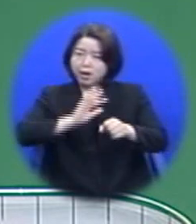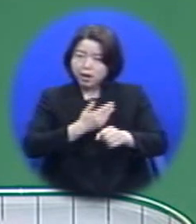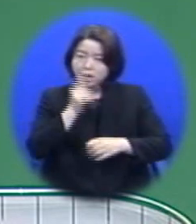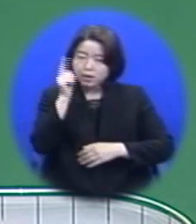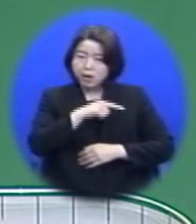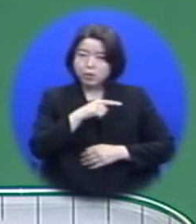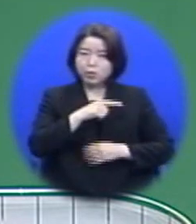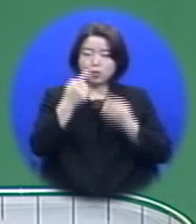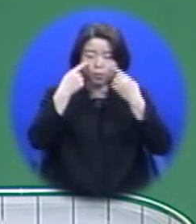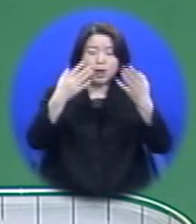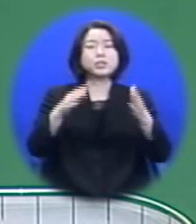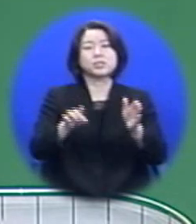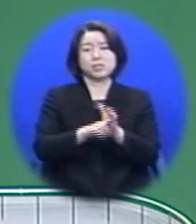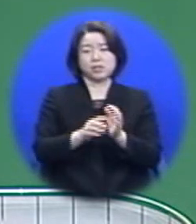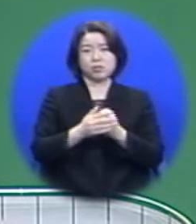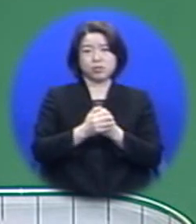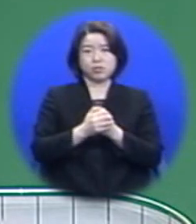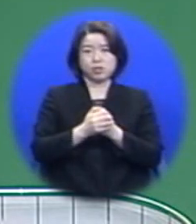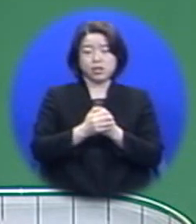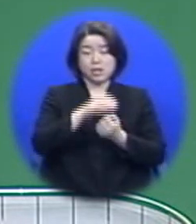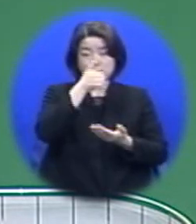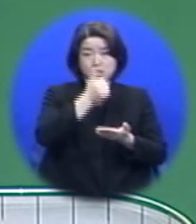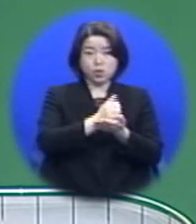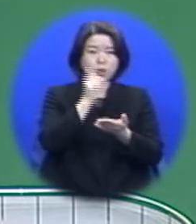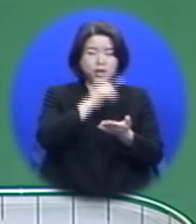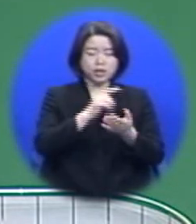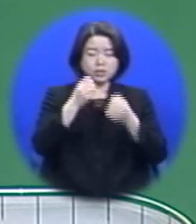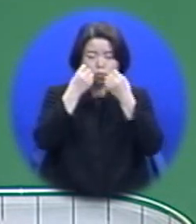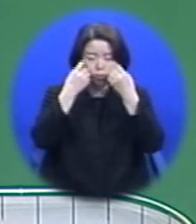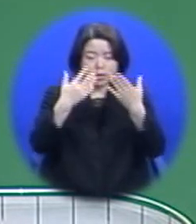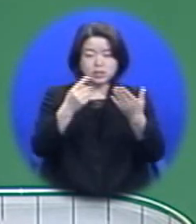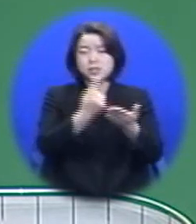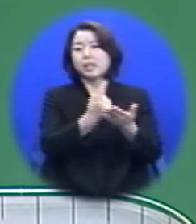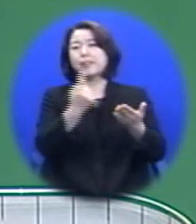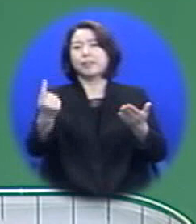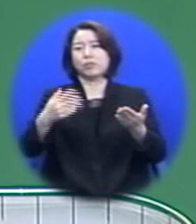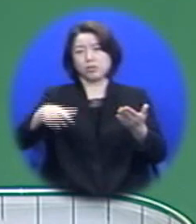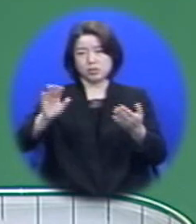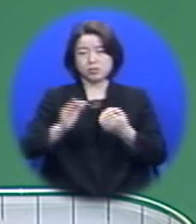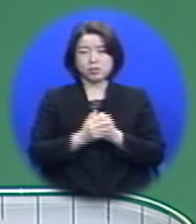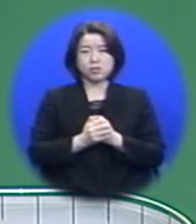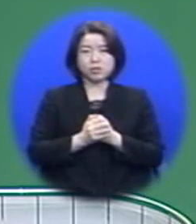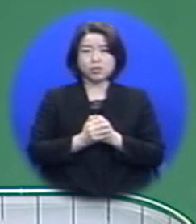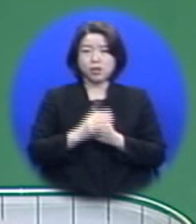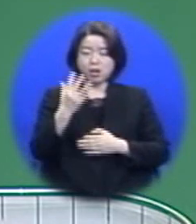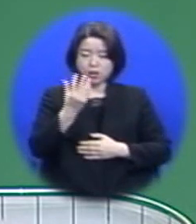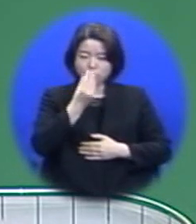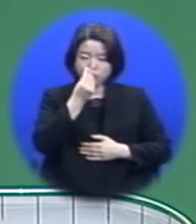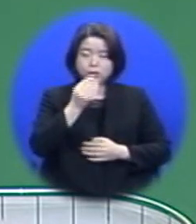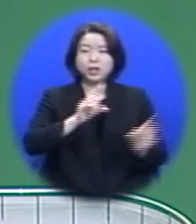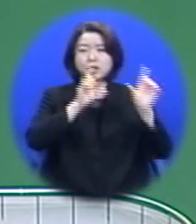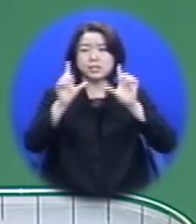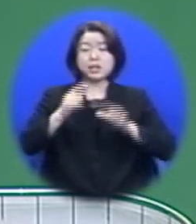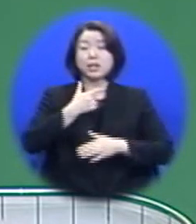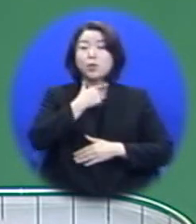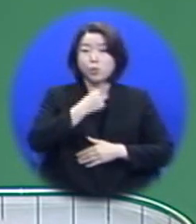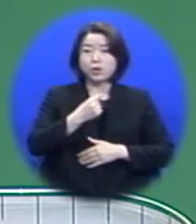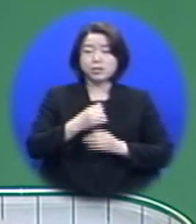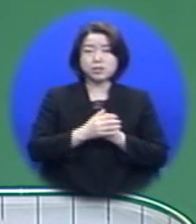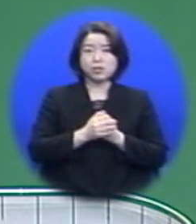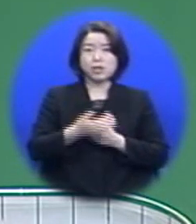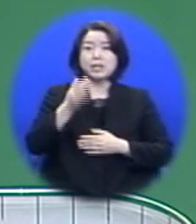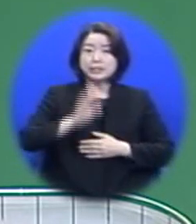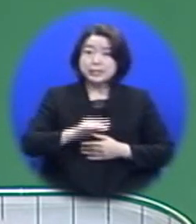악에서 정말 완전히 떠나신 분입니다 그는 정말 거룩하게 살기를 원하시는